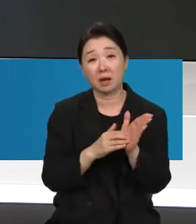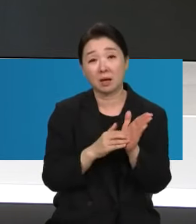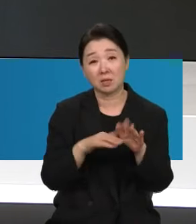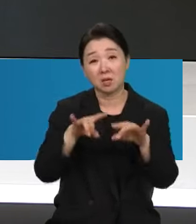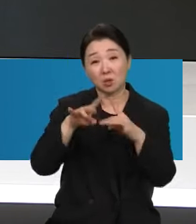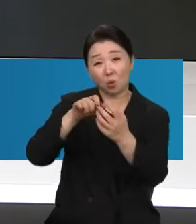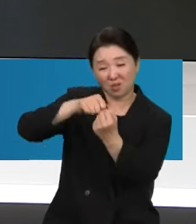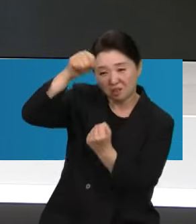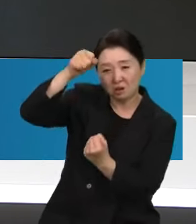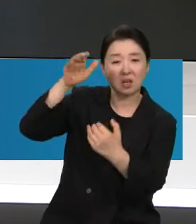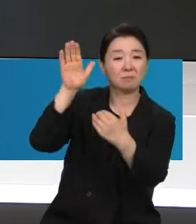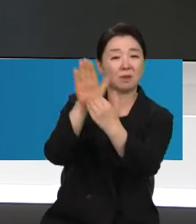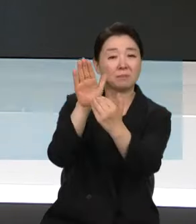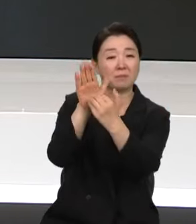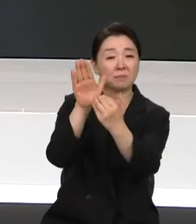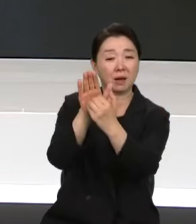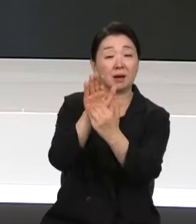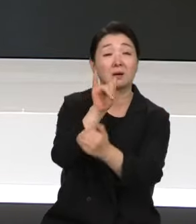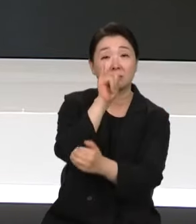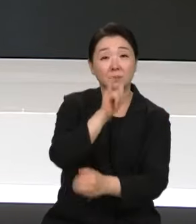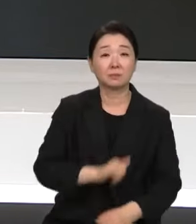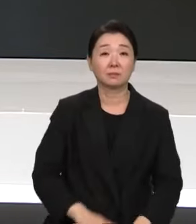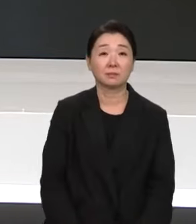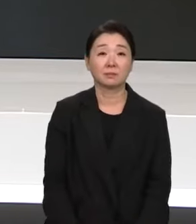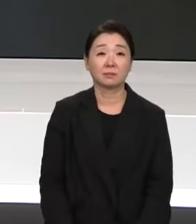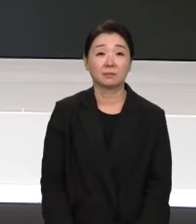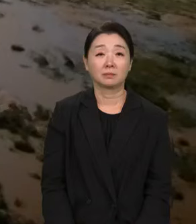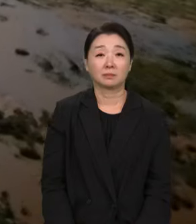통신영장이 잇따라 기각됐습니다. 연지환 기자입니다.